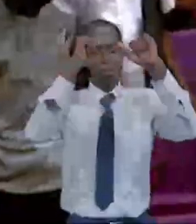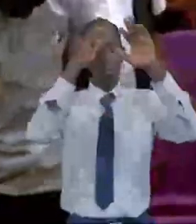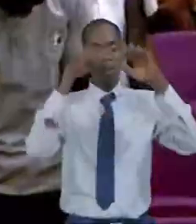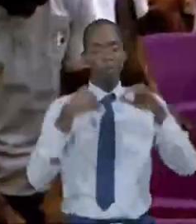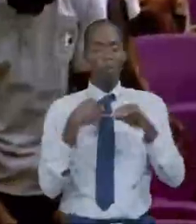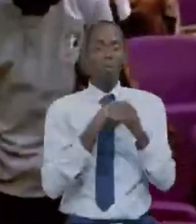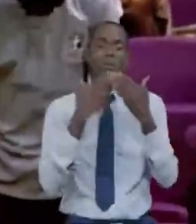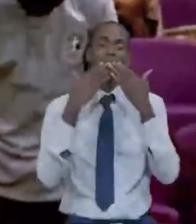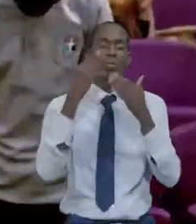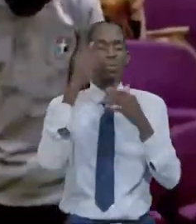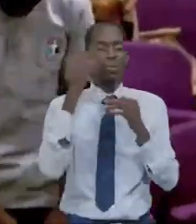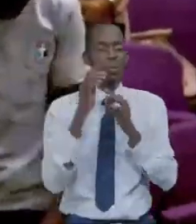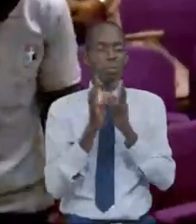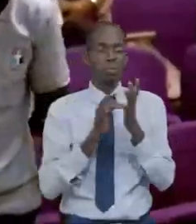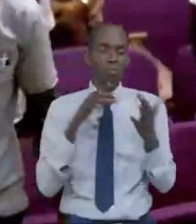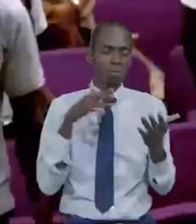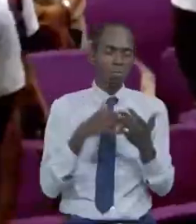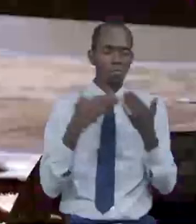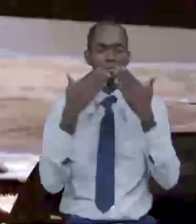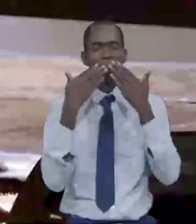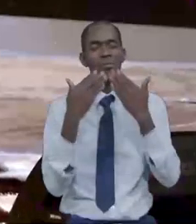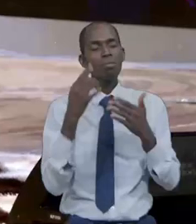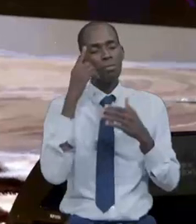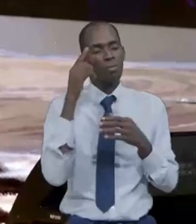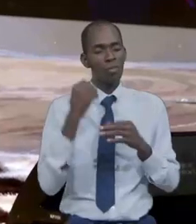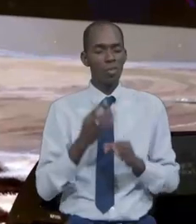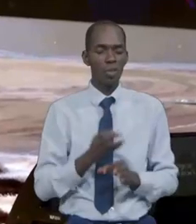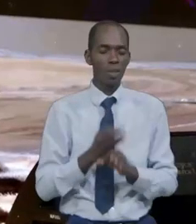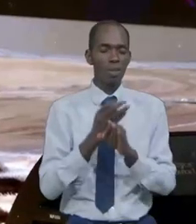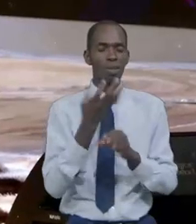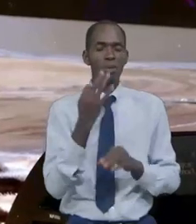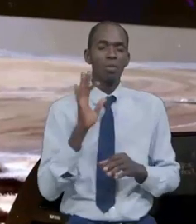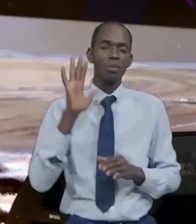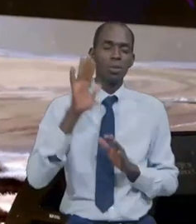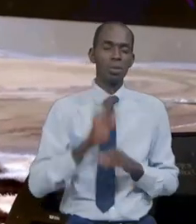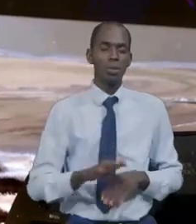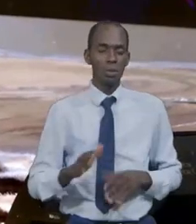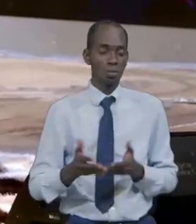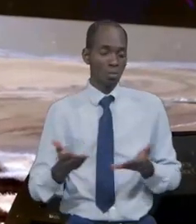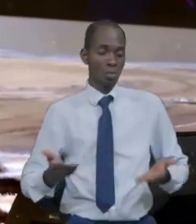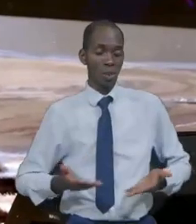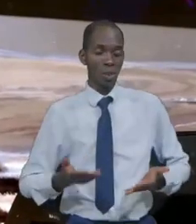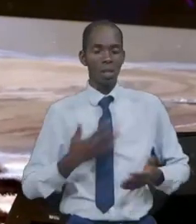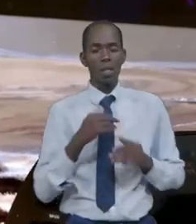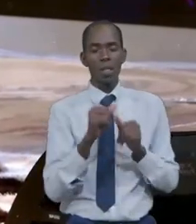Père, nous te remercions pour l'étude biblique. Merci pour la fidélité de ton peuple ici et